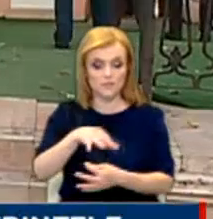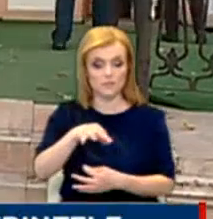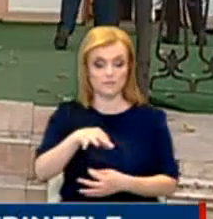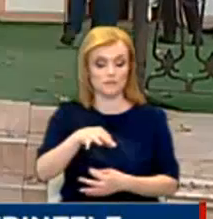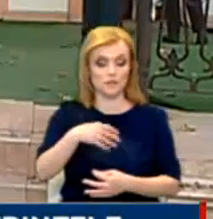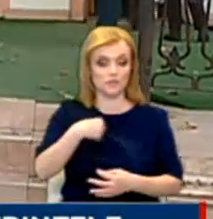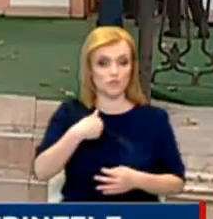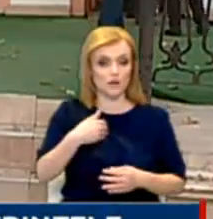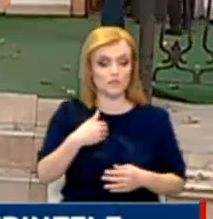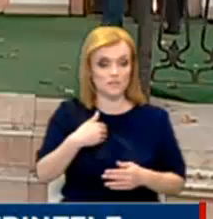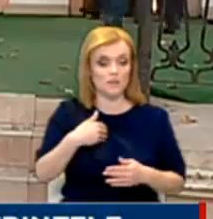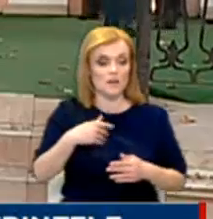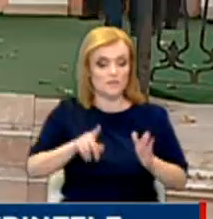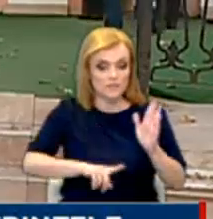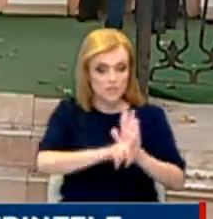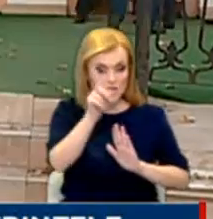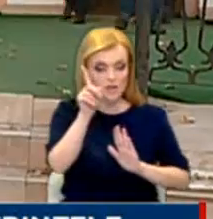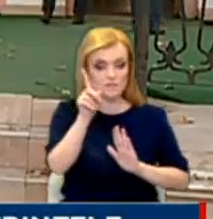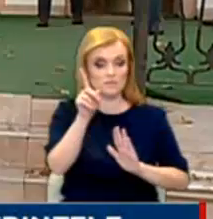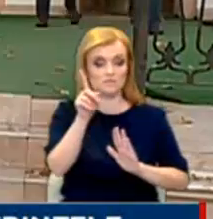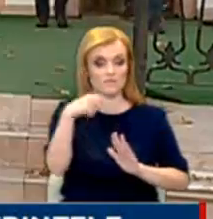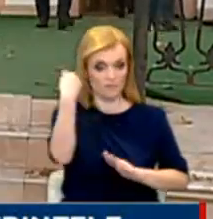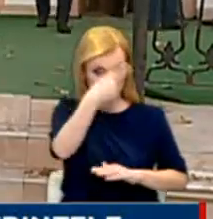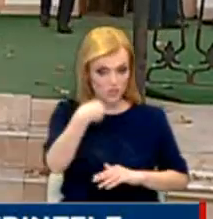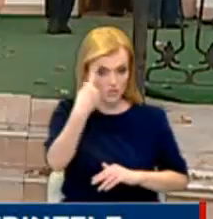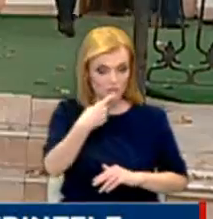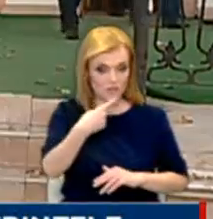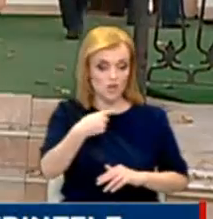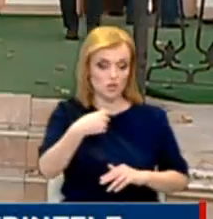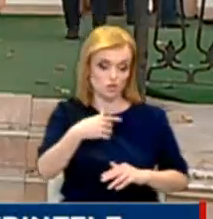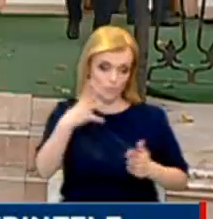realizez pe acest petec de pământ să se producă